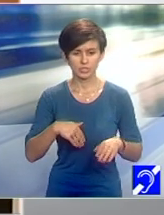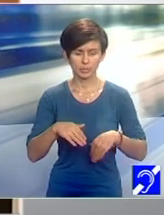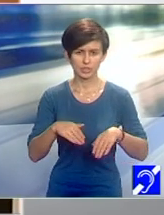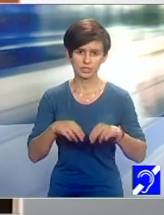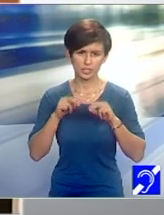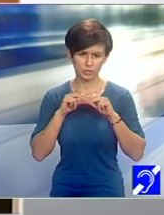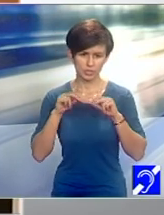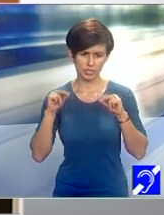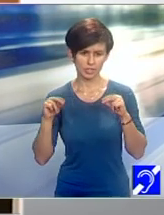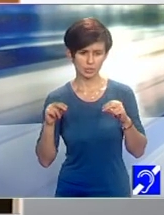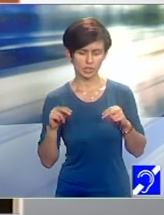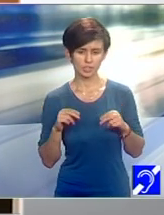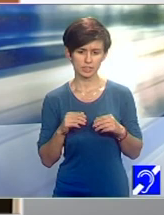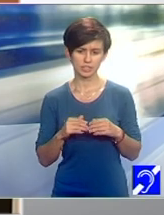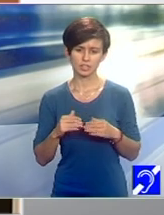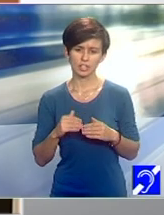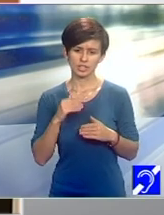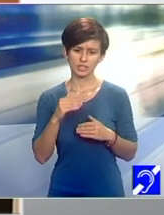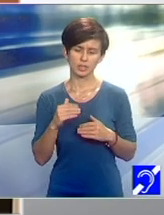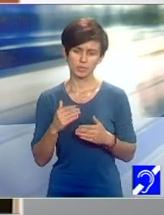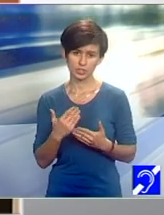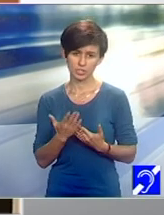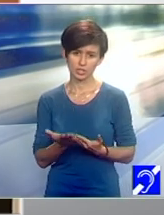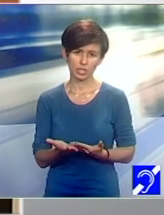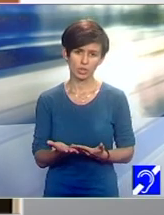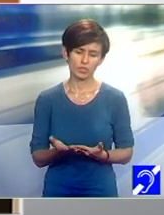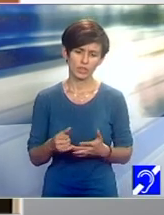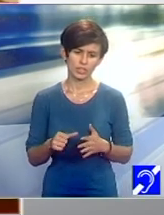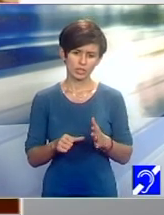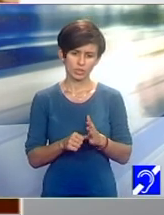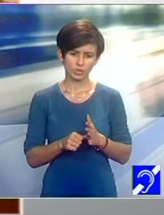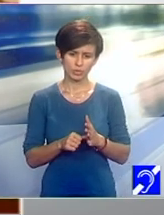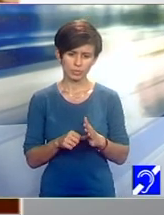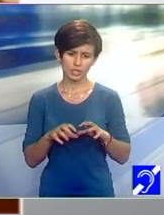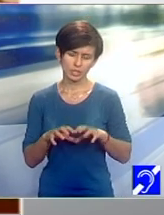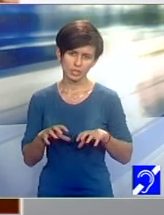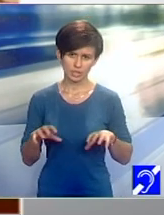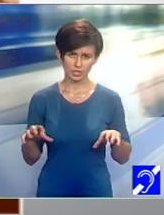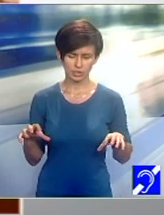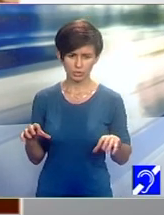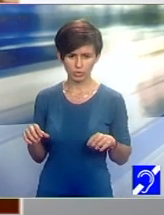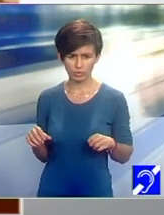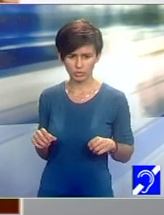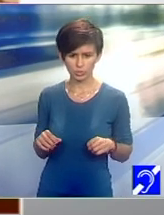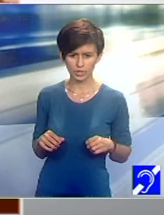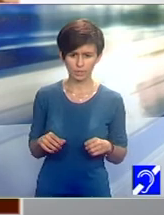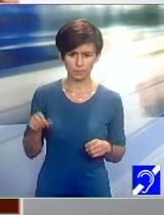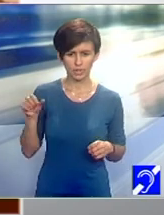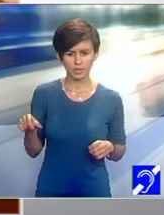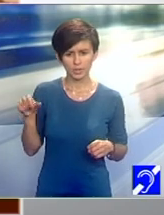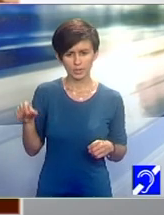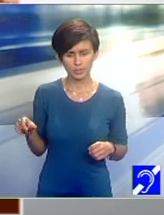sine încât a acordat 1000 de locuri, fix 1000 de locuri distincte,